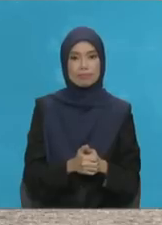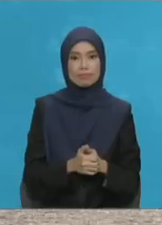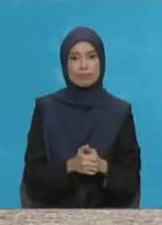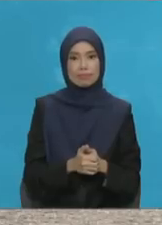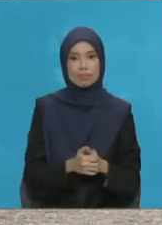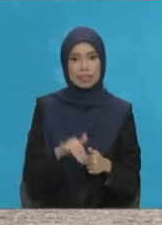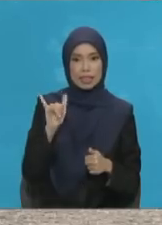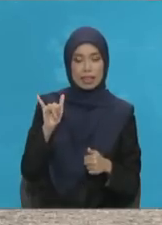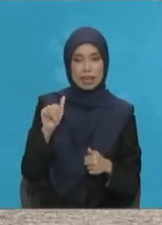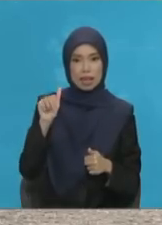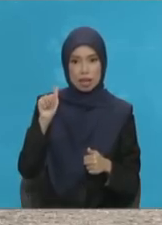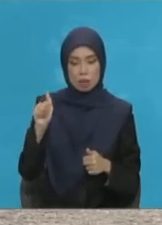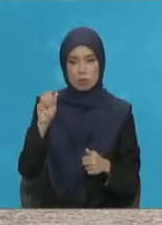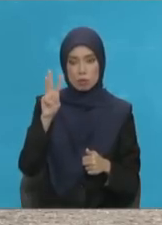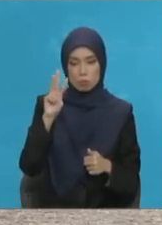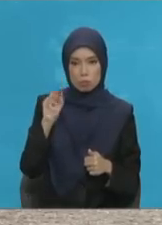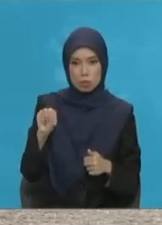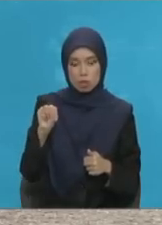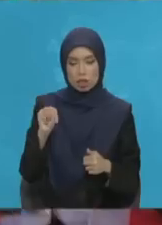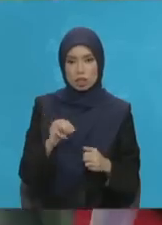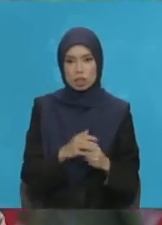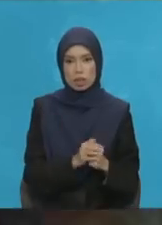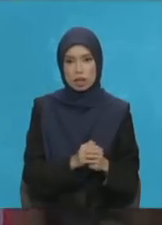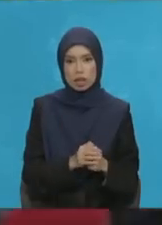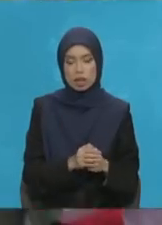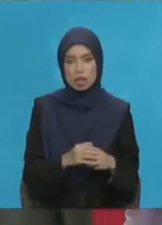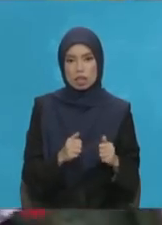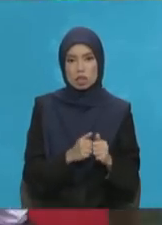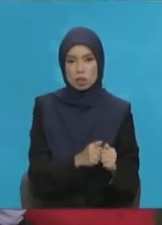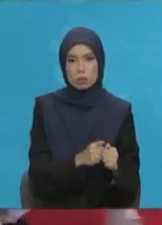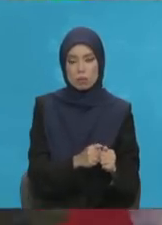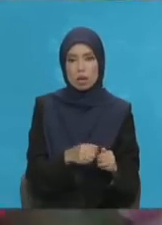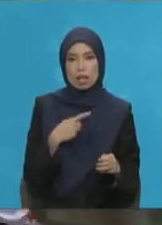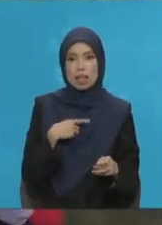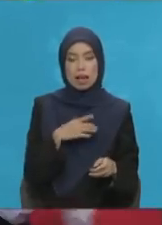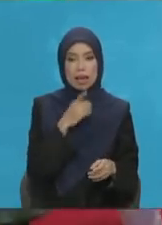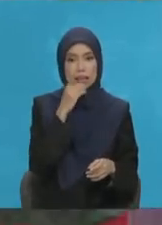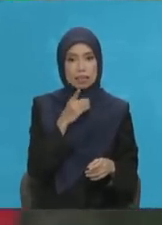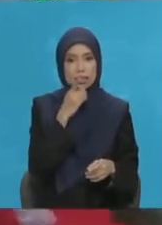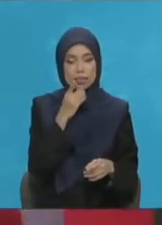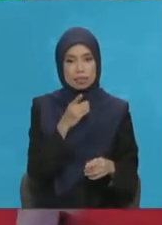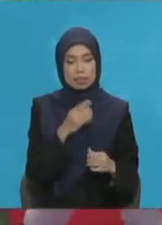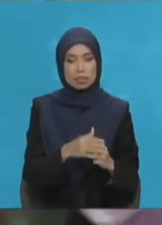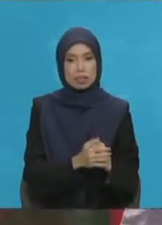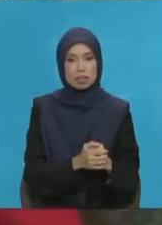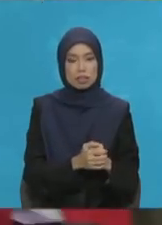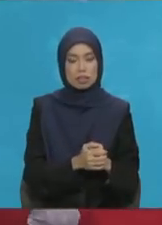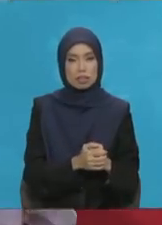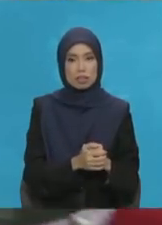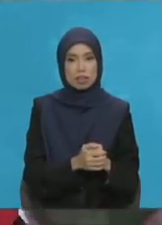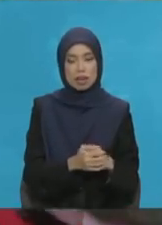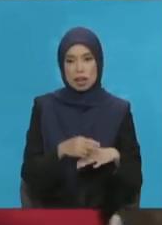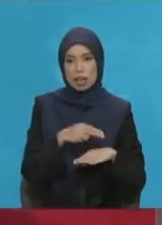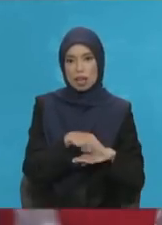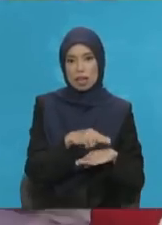yang amat Mulia Pangeran sang kemara di Raja kemudian dijunjung ke Balai persantapan diikuti oleh rombongan menghantar